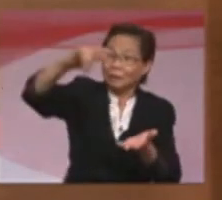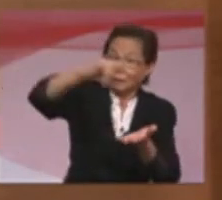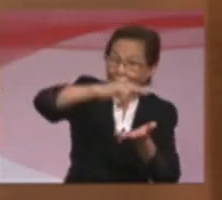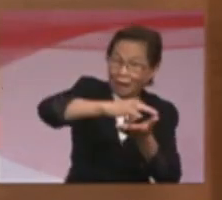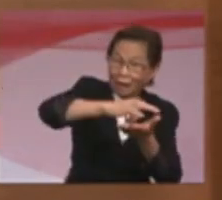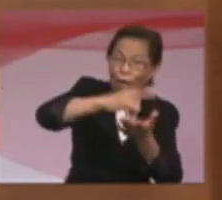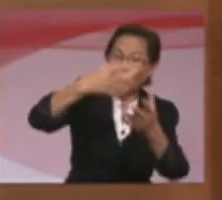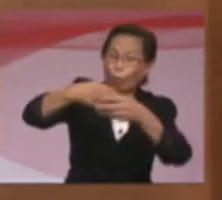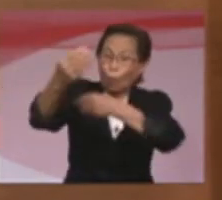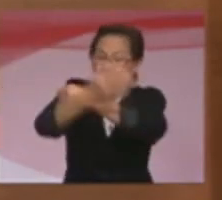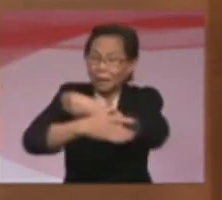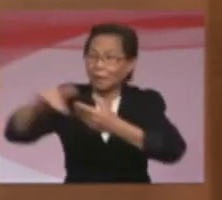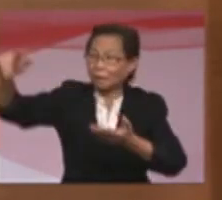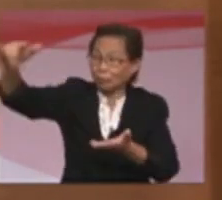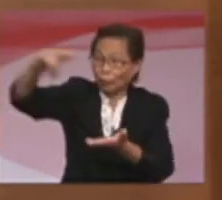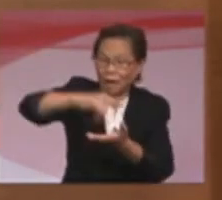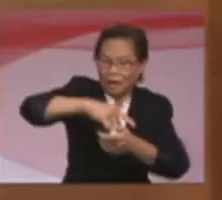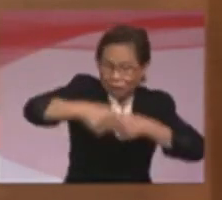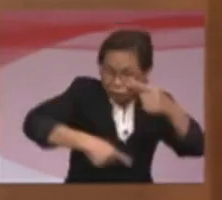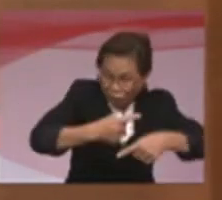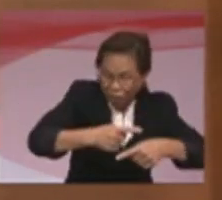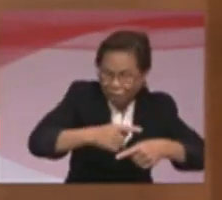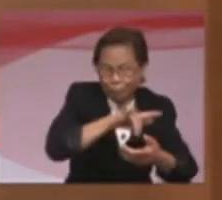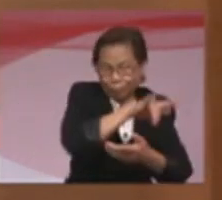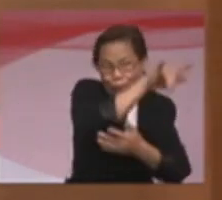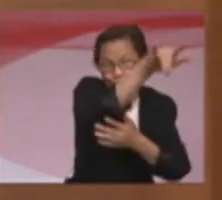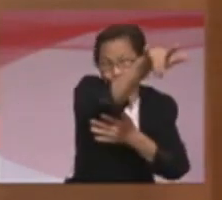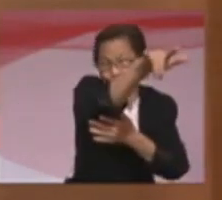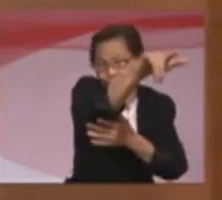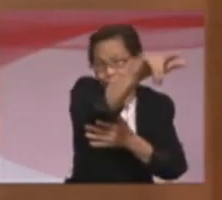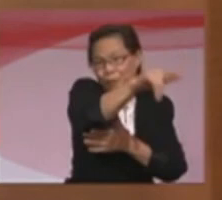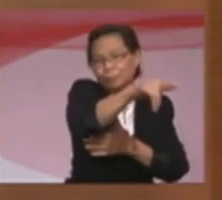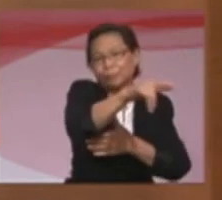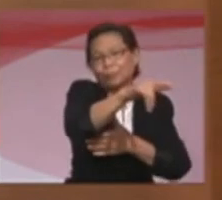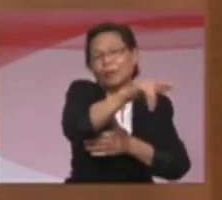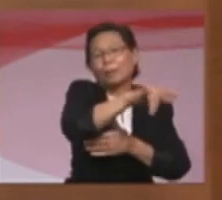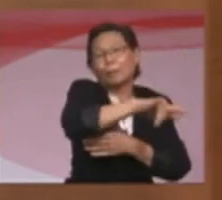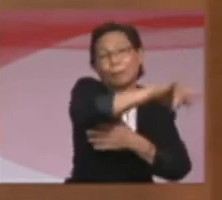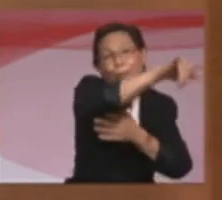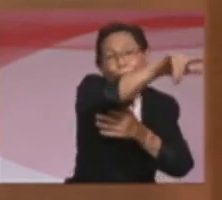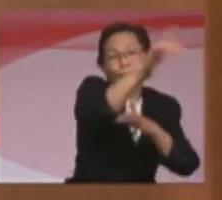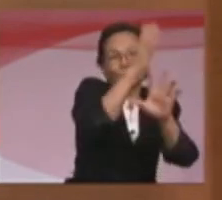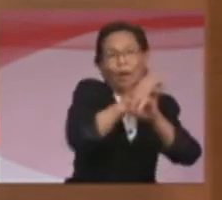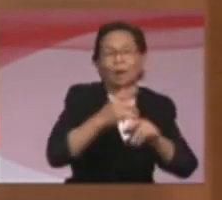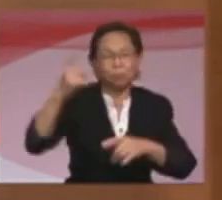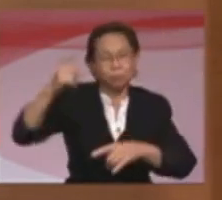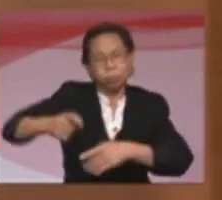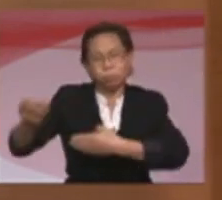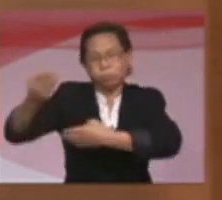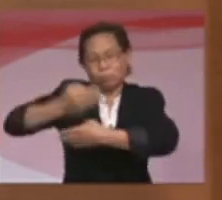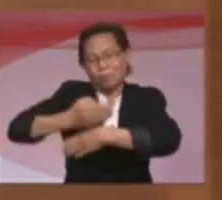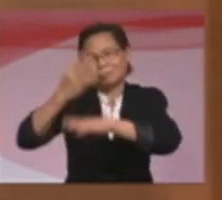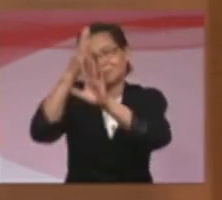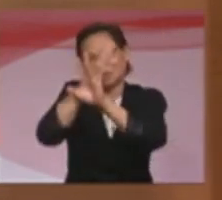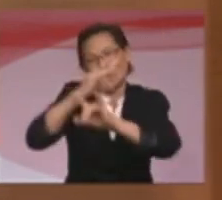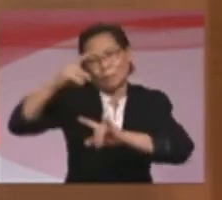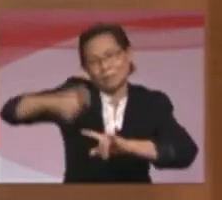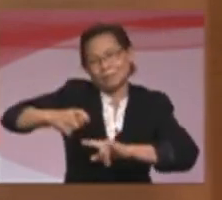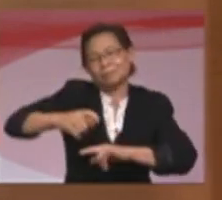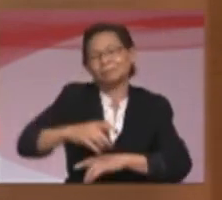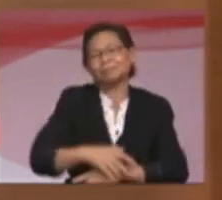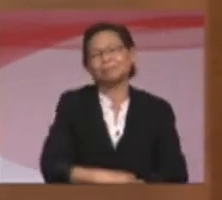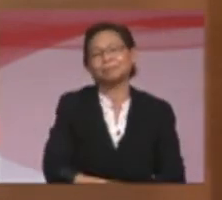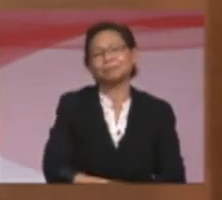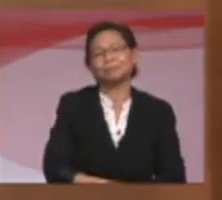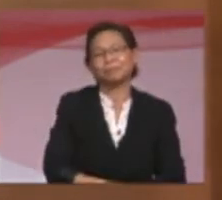transit di KLIA dan terbang pulang ke Sarawak, mereka akan dikuarantin wajib di Sarawak.